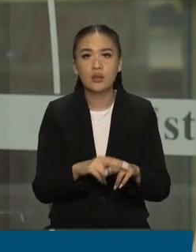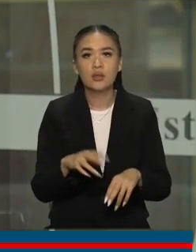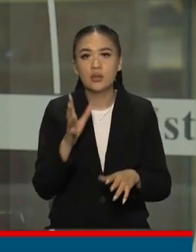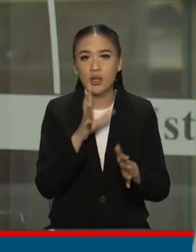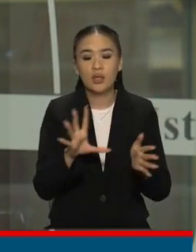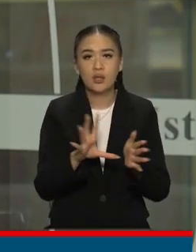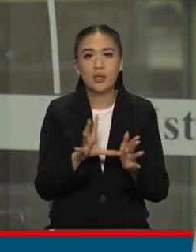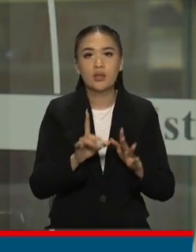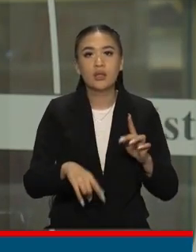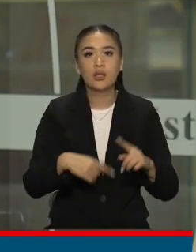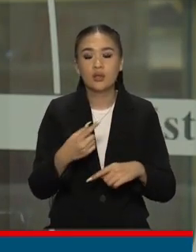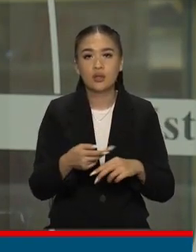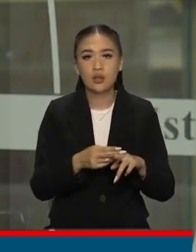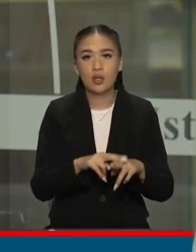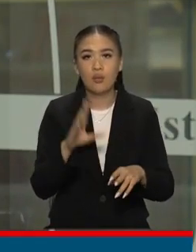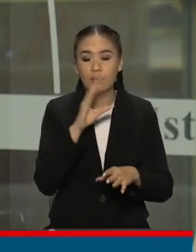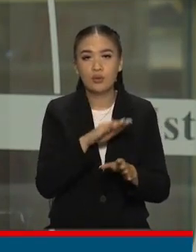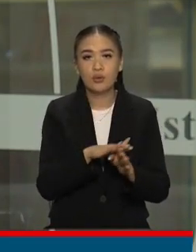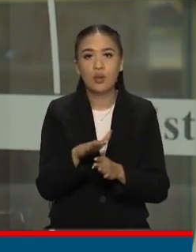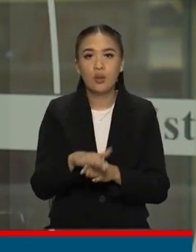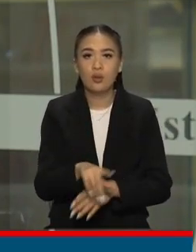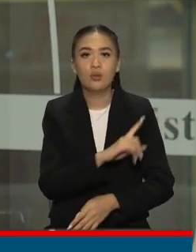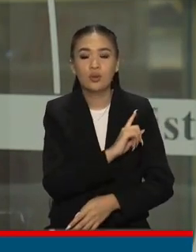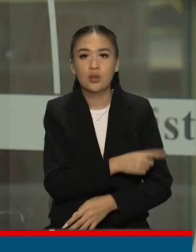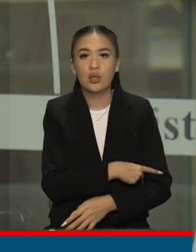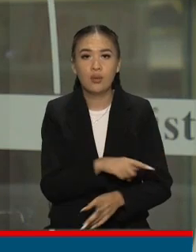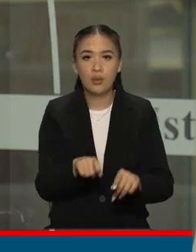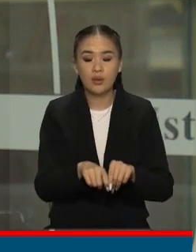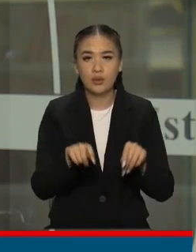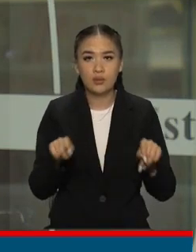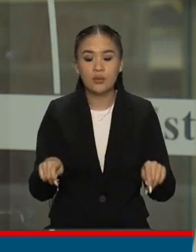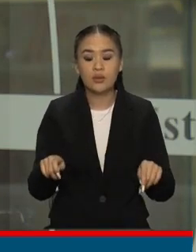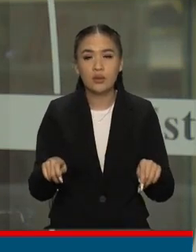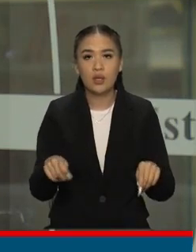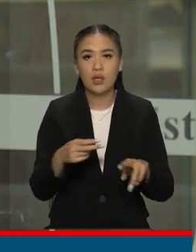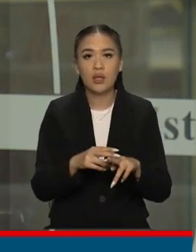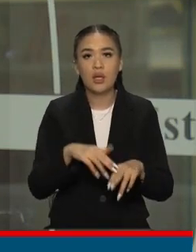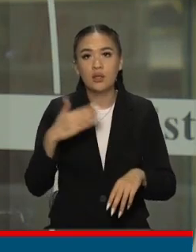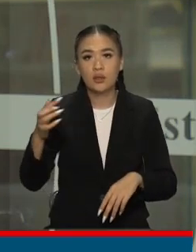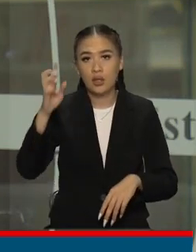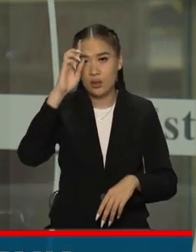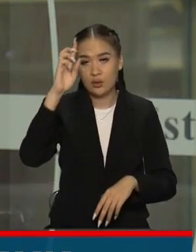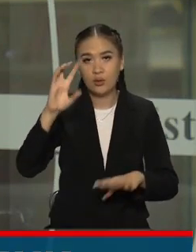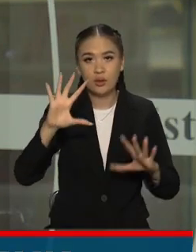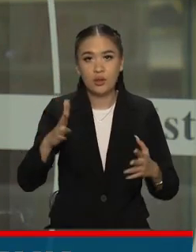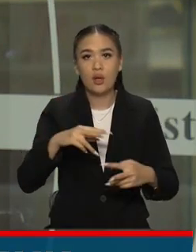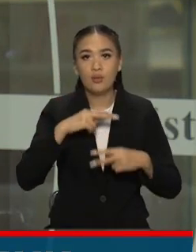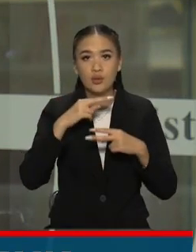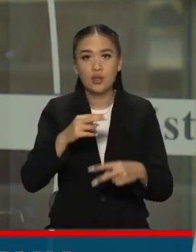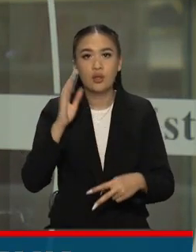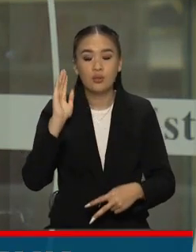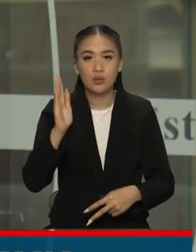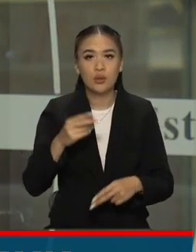день мы можем, мне кажется, дополнительно усилить производство наше. И если со стороны государства будет обращено внимание в